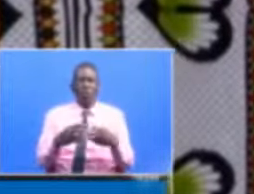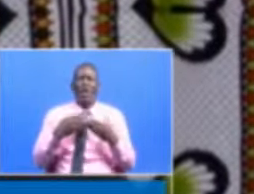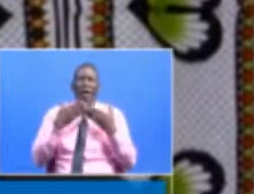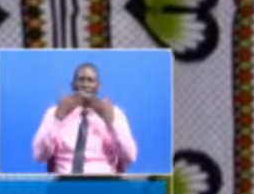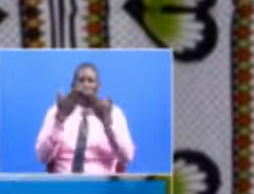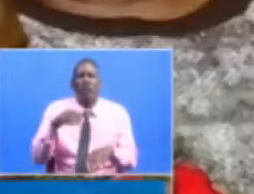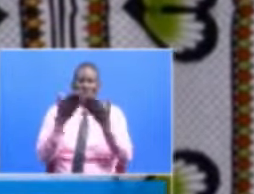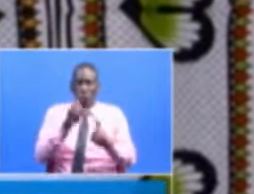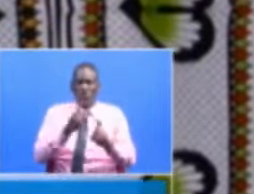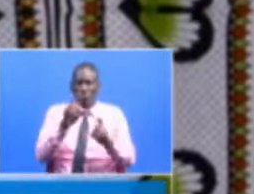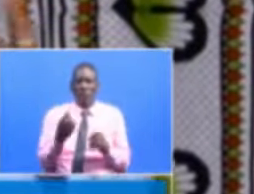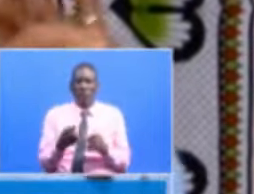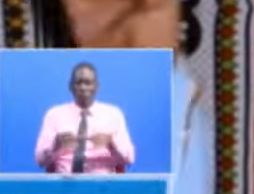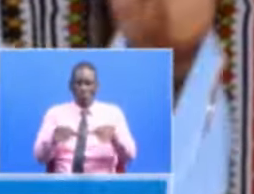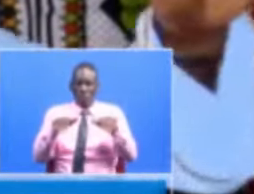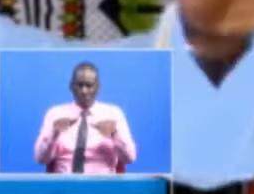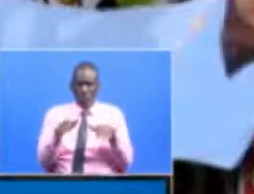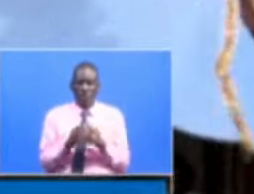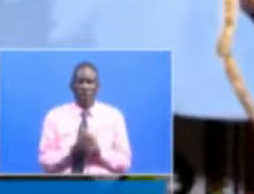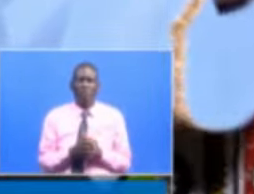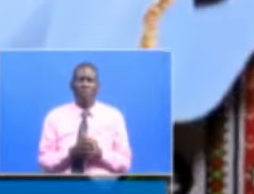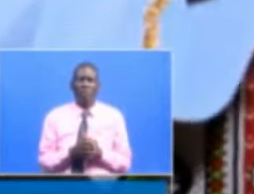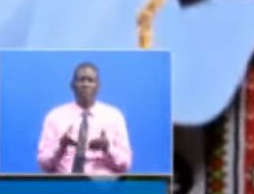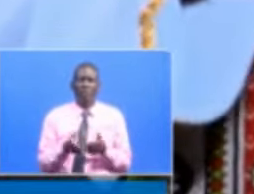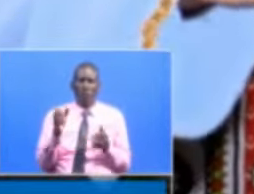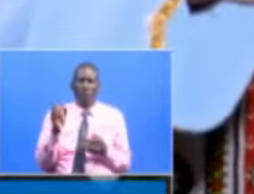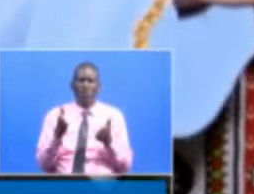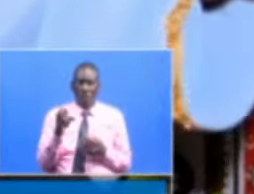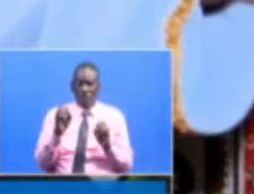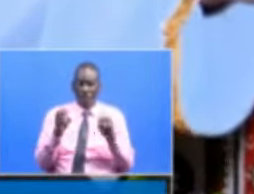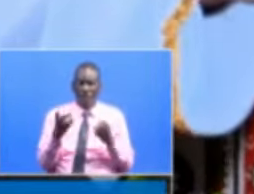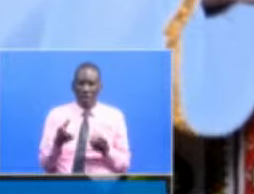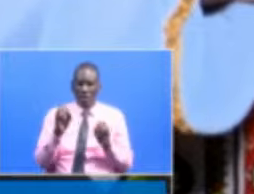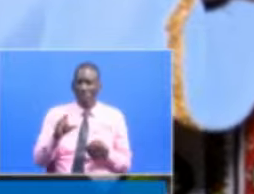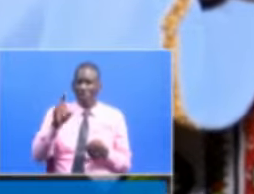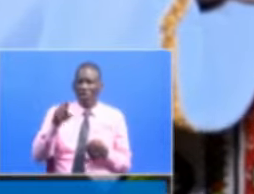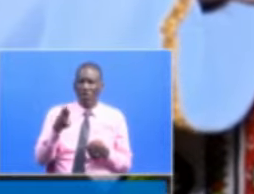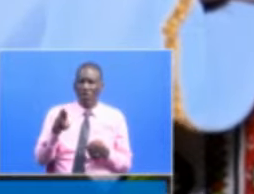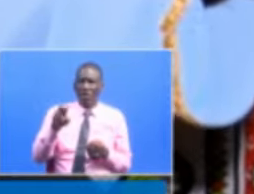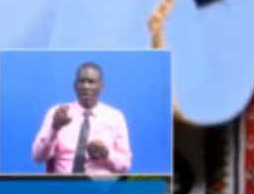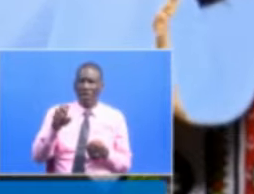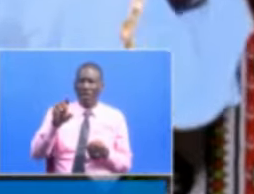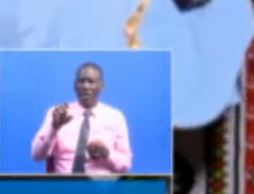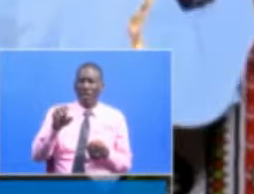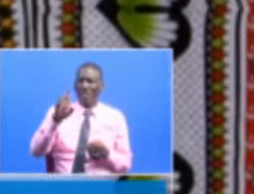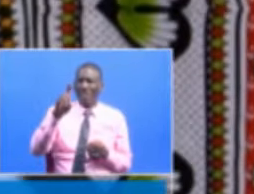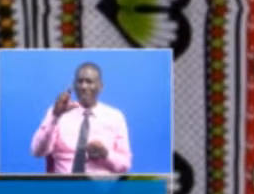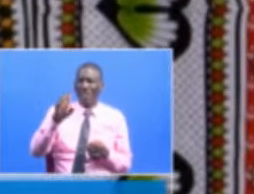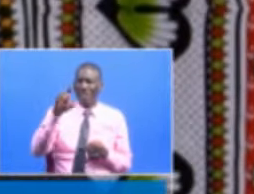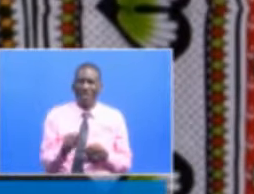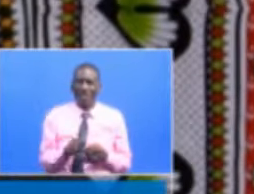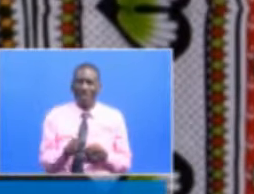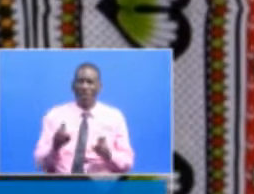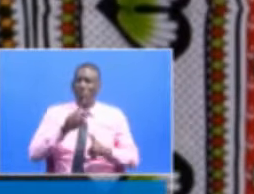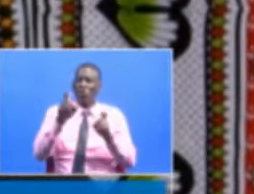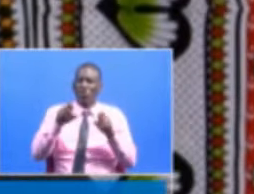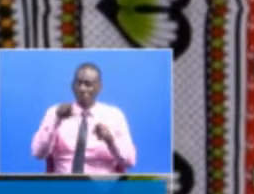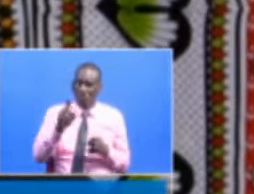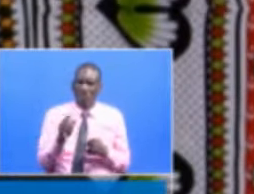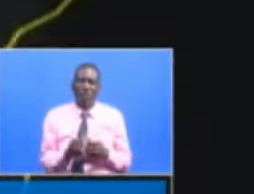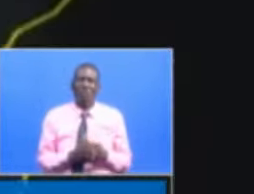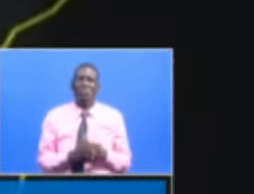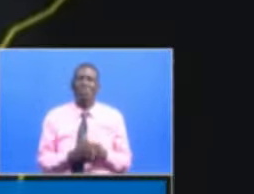turudi. Tutarudi round 2. Haya, Dr. Zena, Dr. Dida, maswali kwako. Yeah.